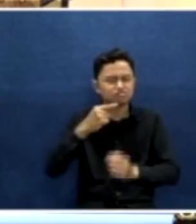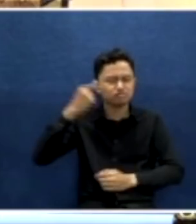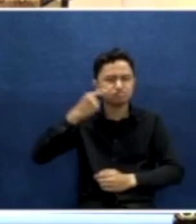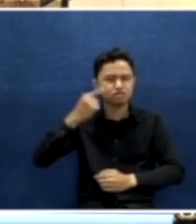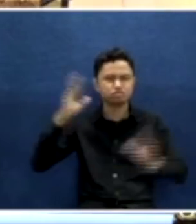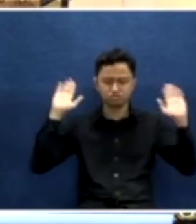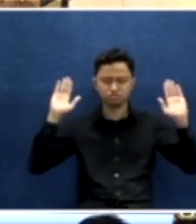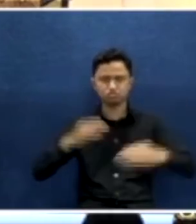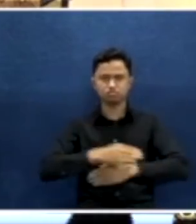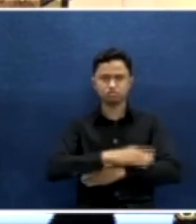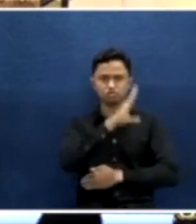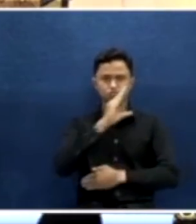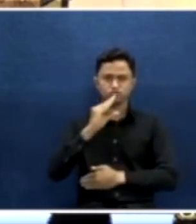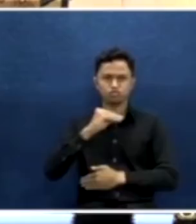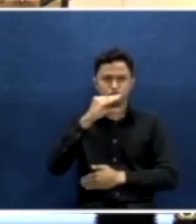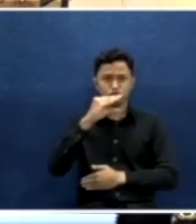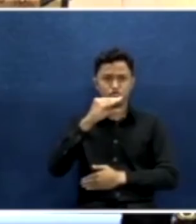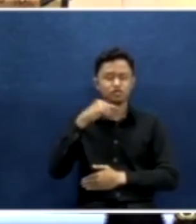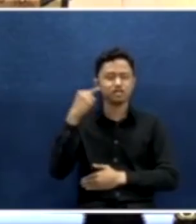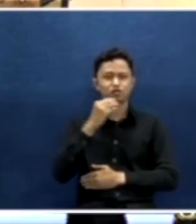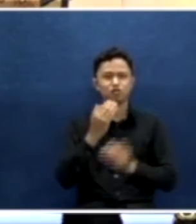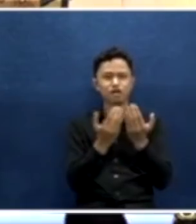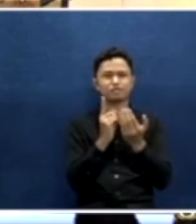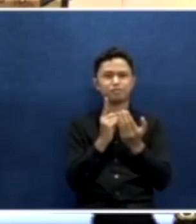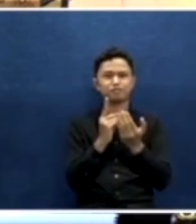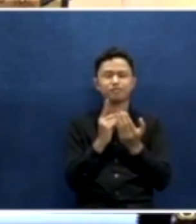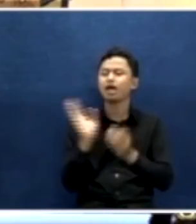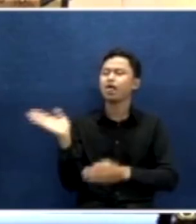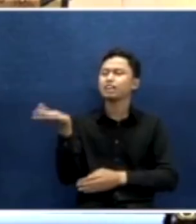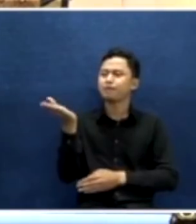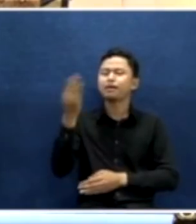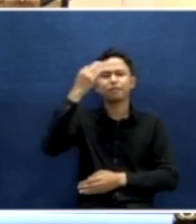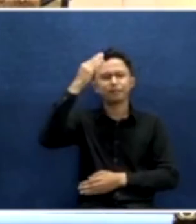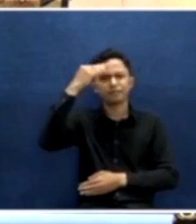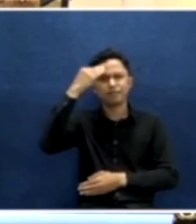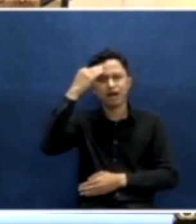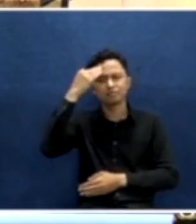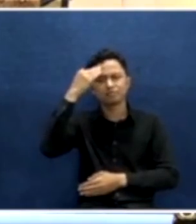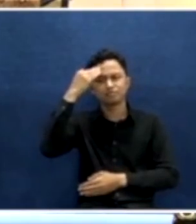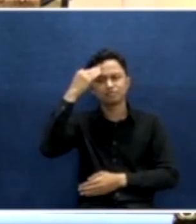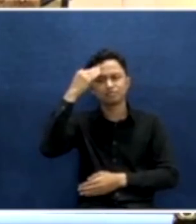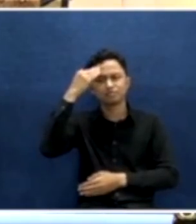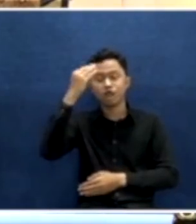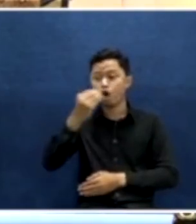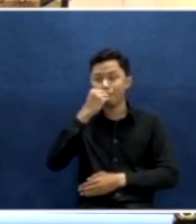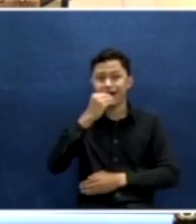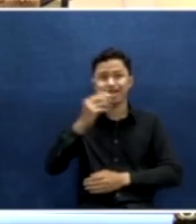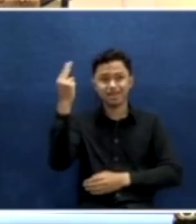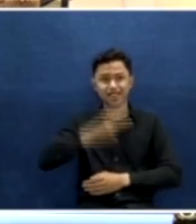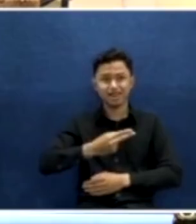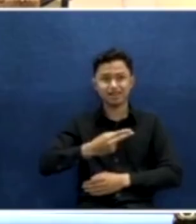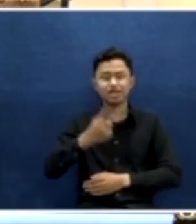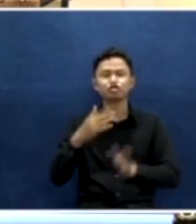Karena nabi tahu rezeki halal itu bagian dari kesempurnaan kita mengikuti sunnah